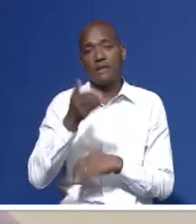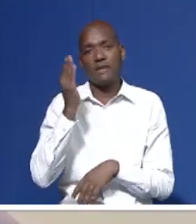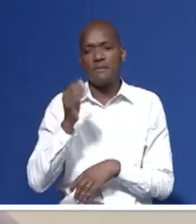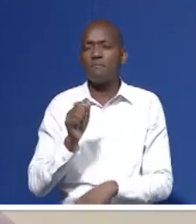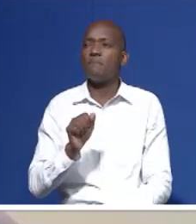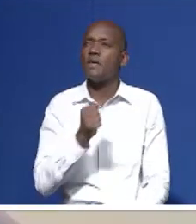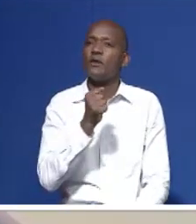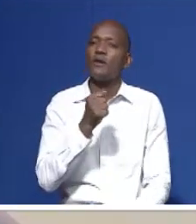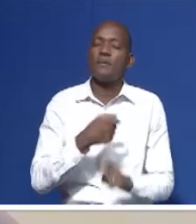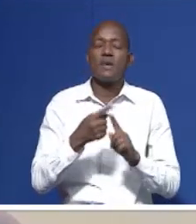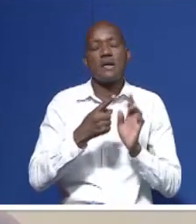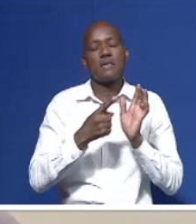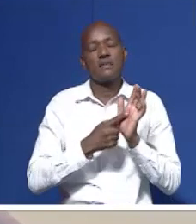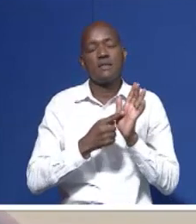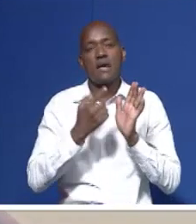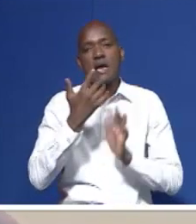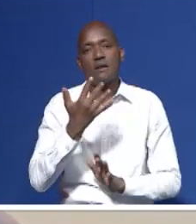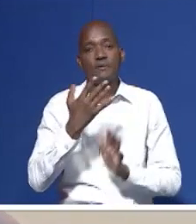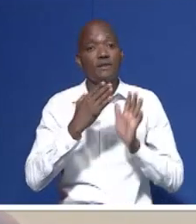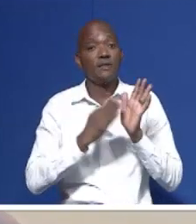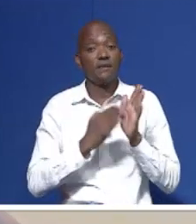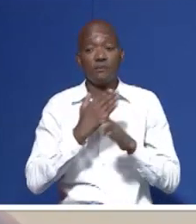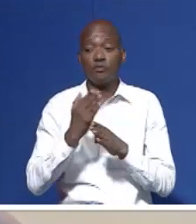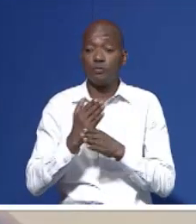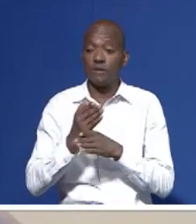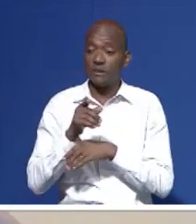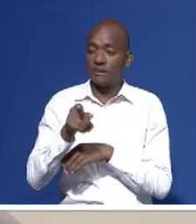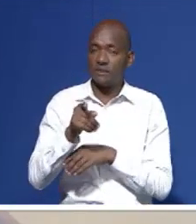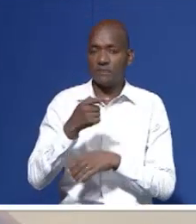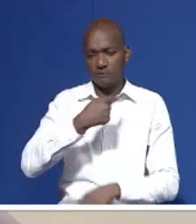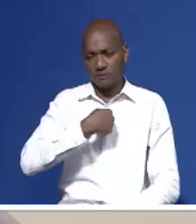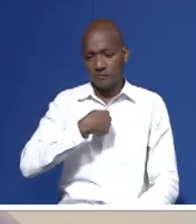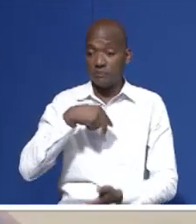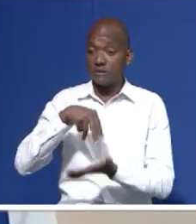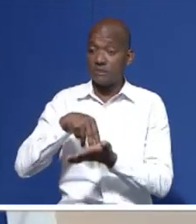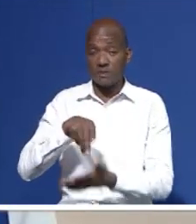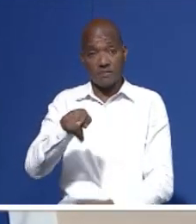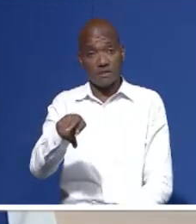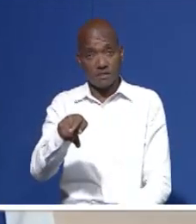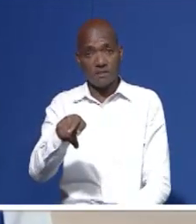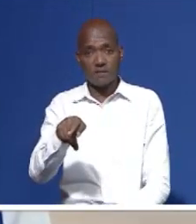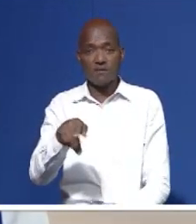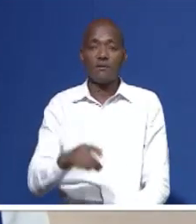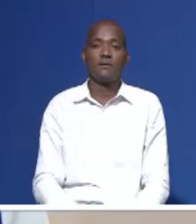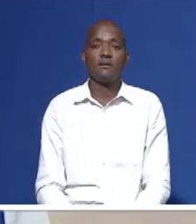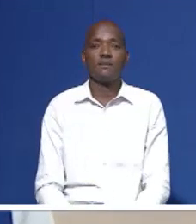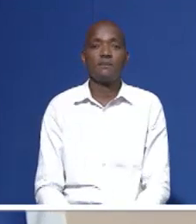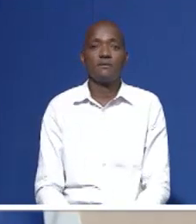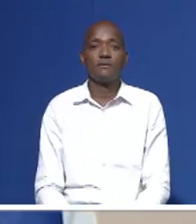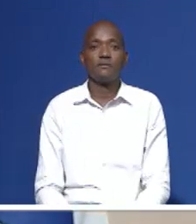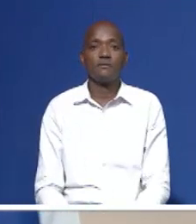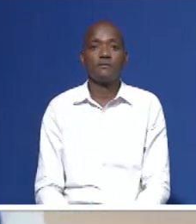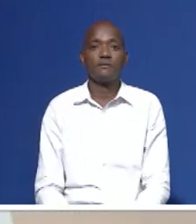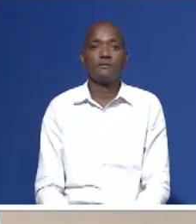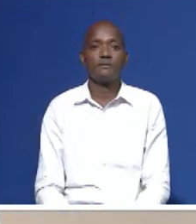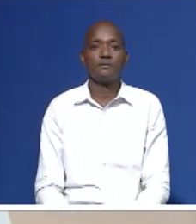milioni 659 zimetumika kwenye banio hili hapa ambapo mimi nimesimama sasa. Masikitiko yetu ni kusema